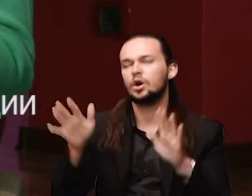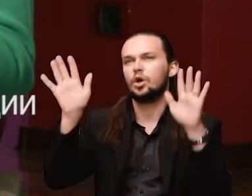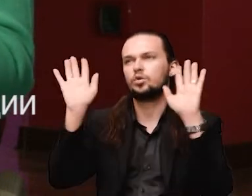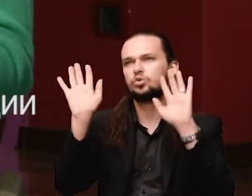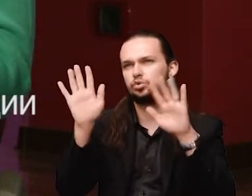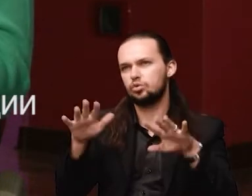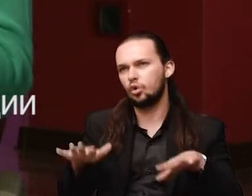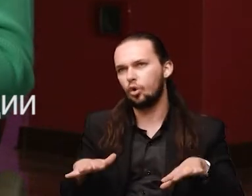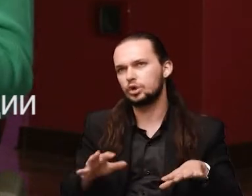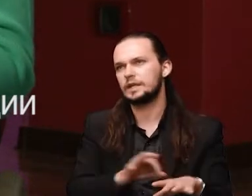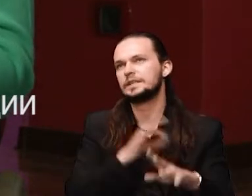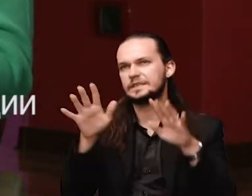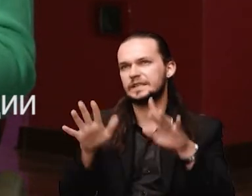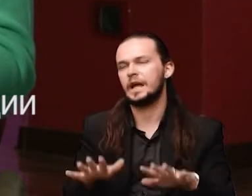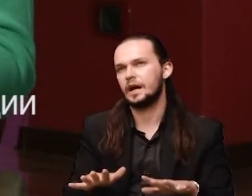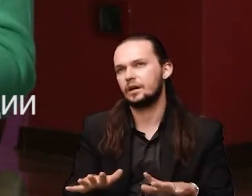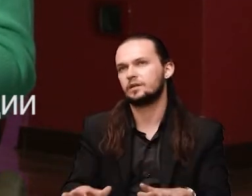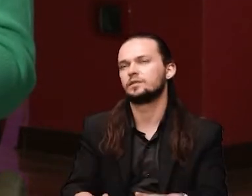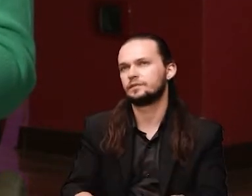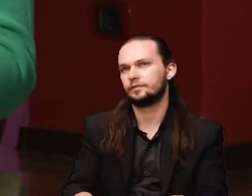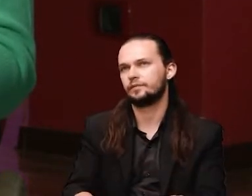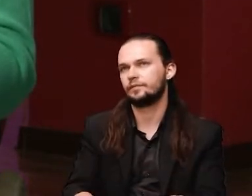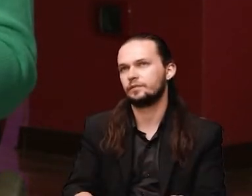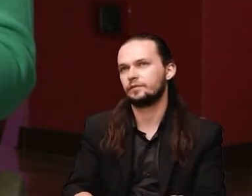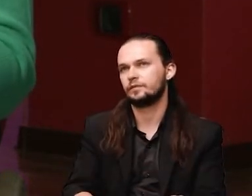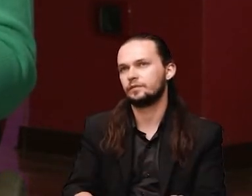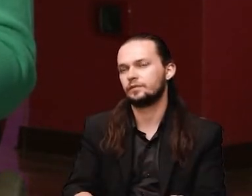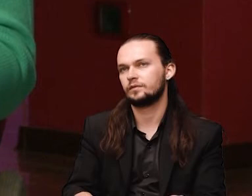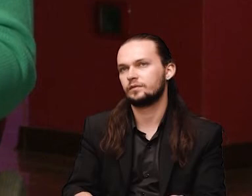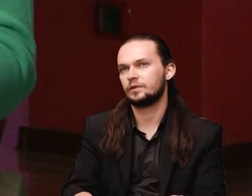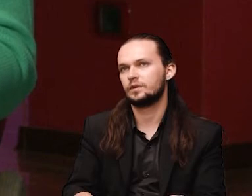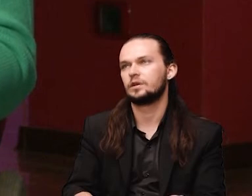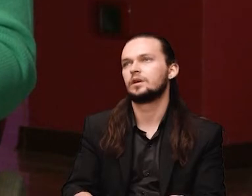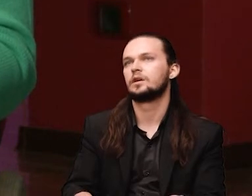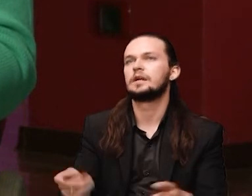понимаете, у нас же дождь, снег, грязь. Куда это механику ставить? Она будет технику...